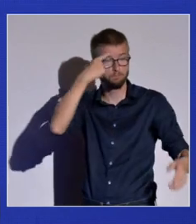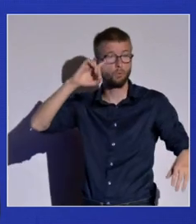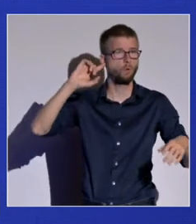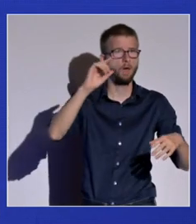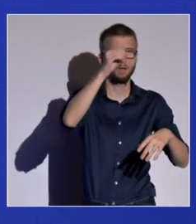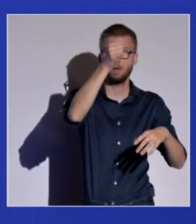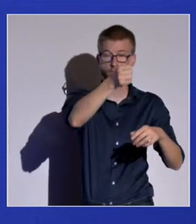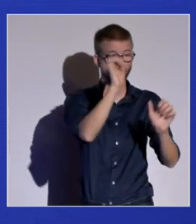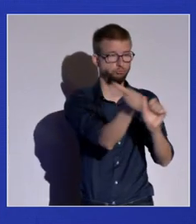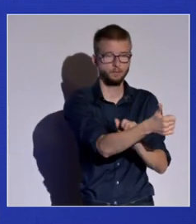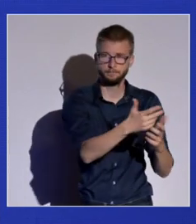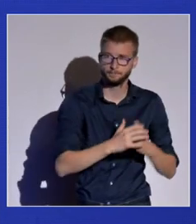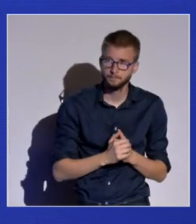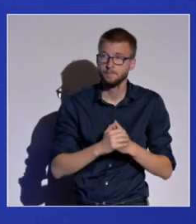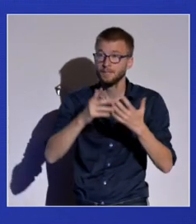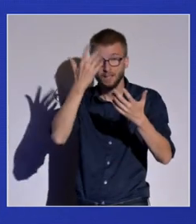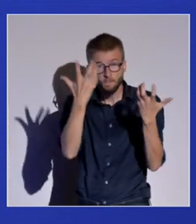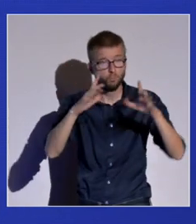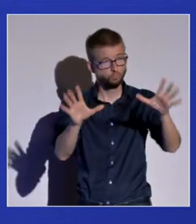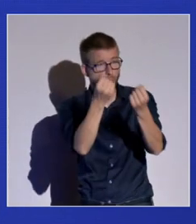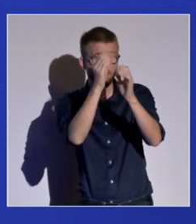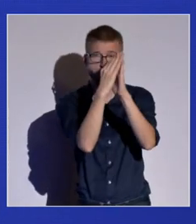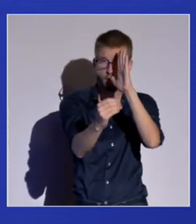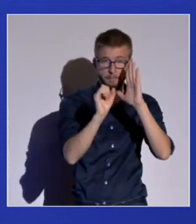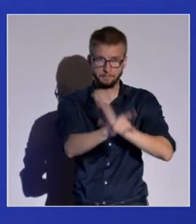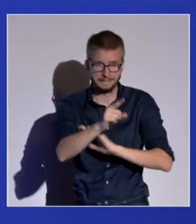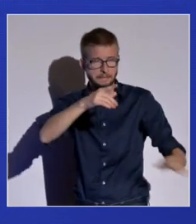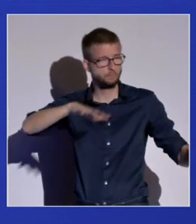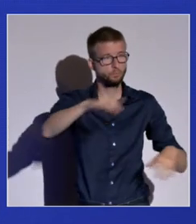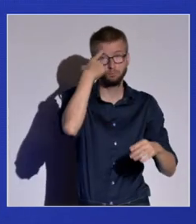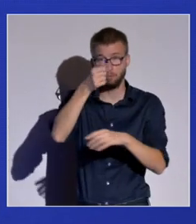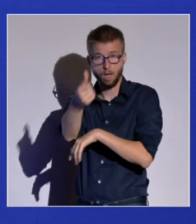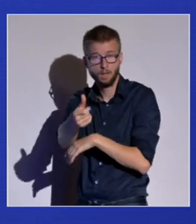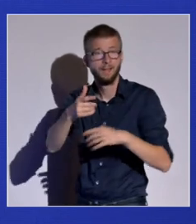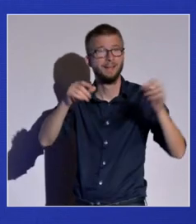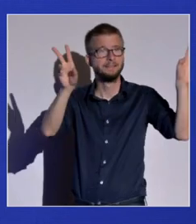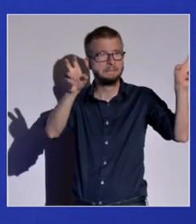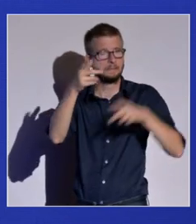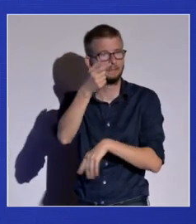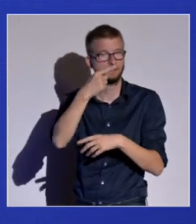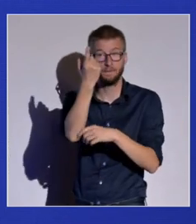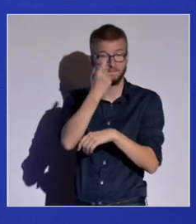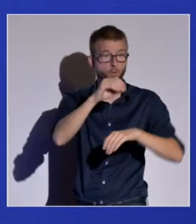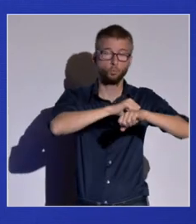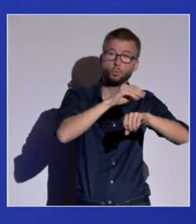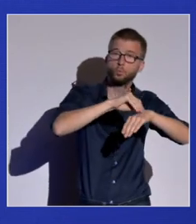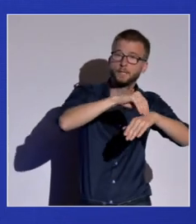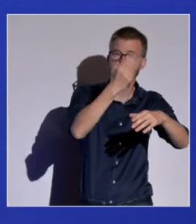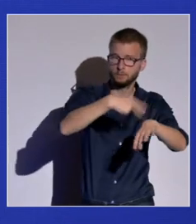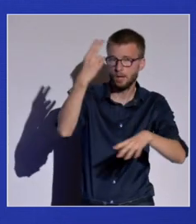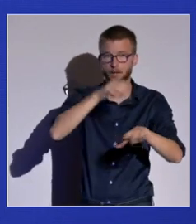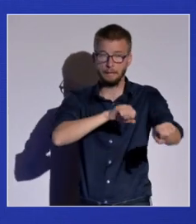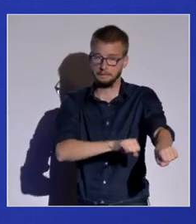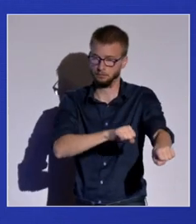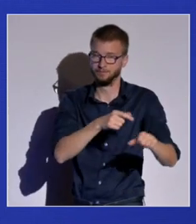veut sauvegarder le modèle du tous pour un issu du Conseil national de la Résistance, il y a 2 conditions. Un, que